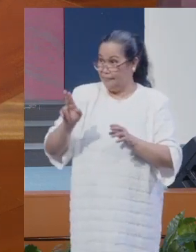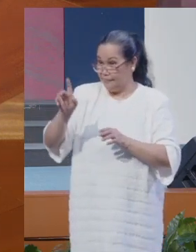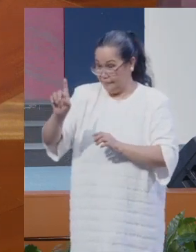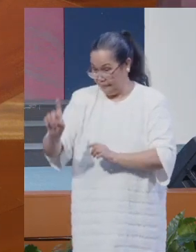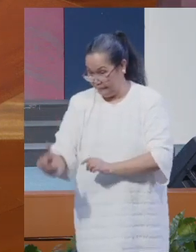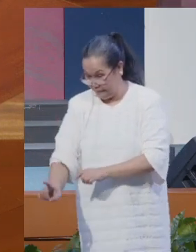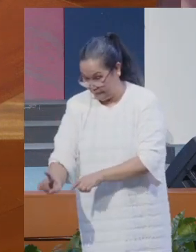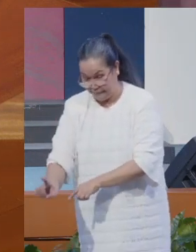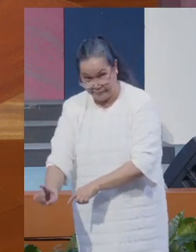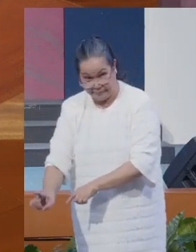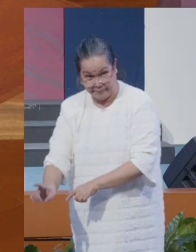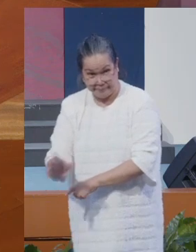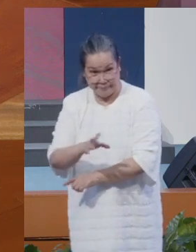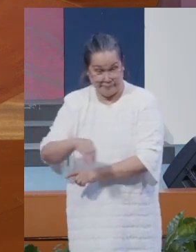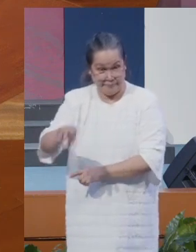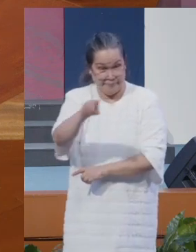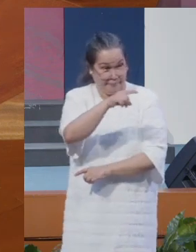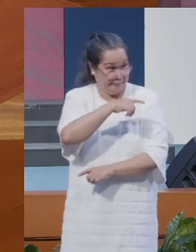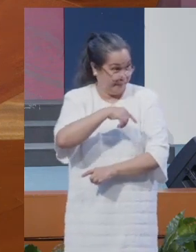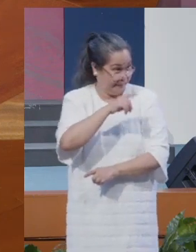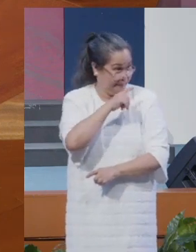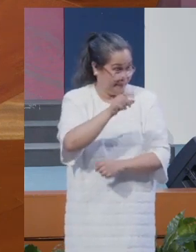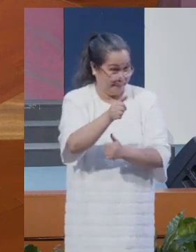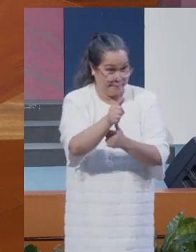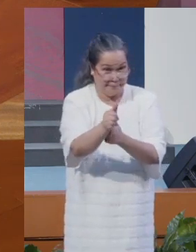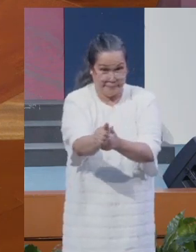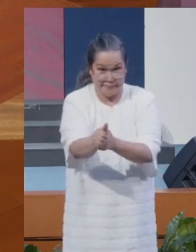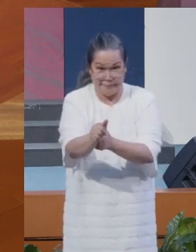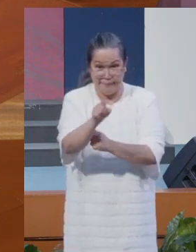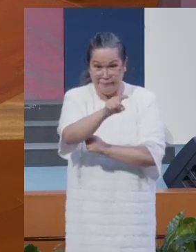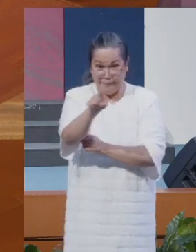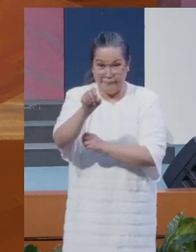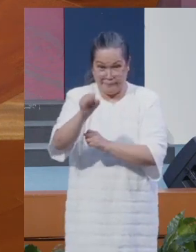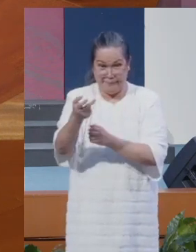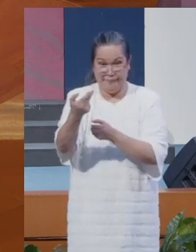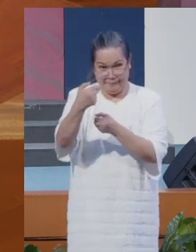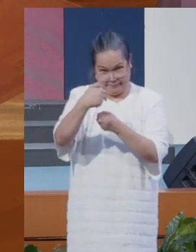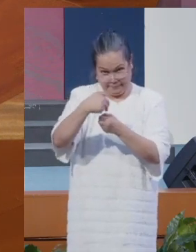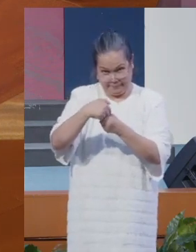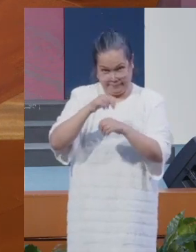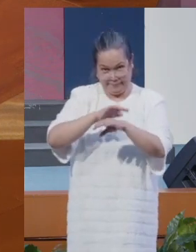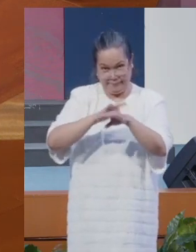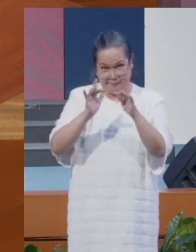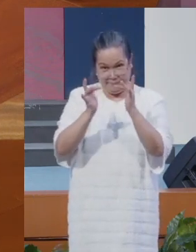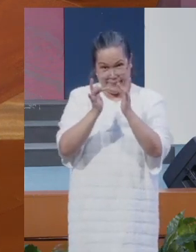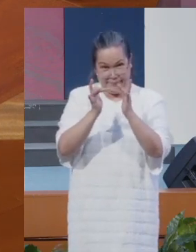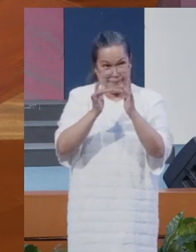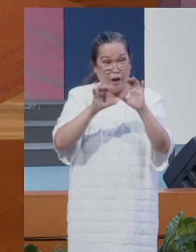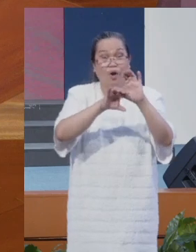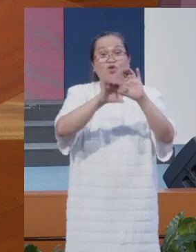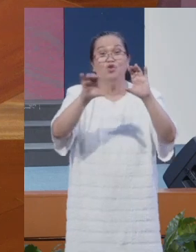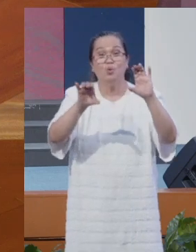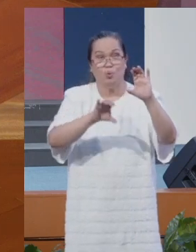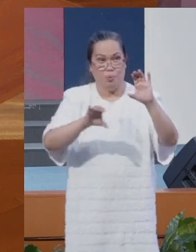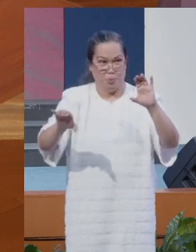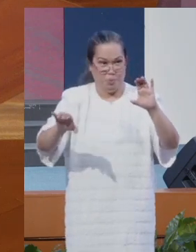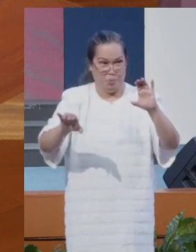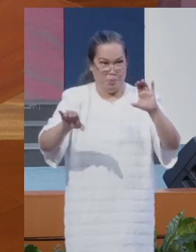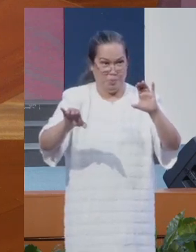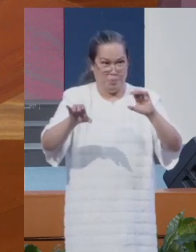baba. At siyempre, katulad ng dati, maaari kayong mag-join online via Zoom.